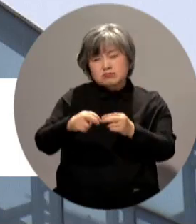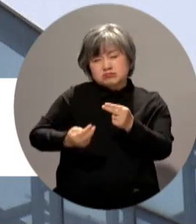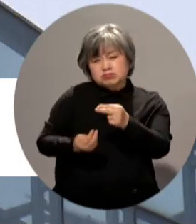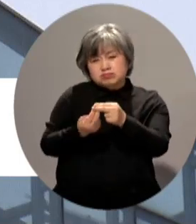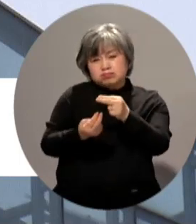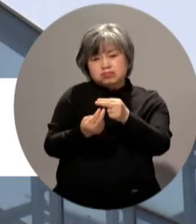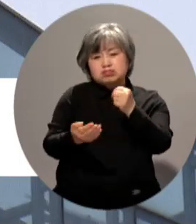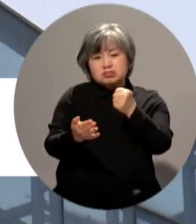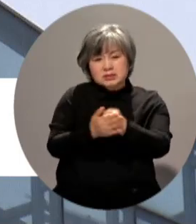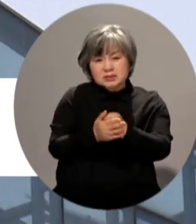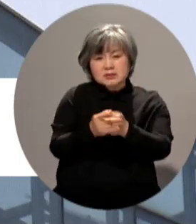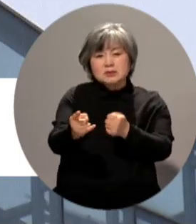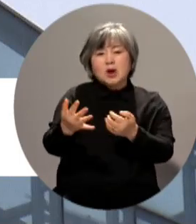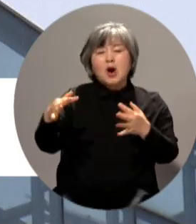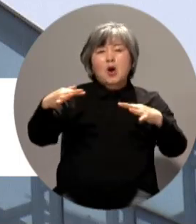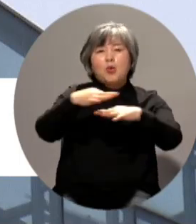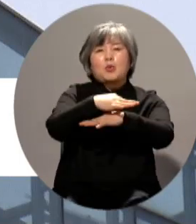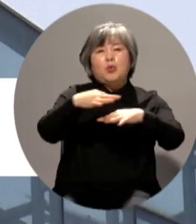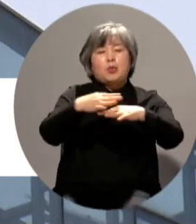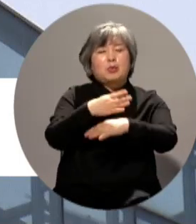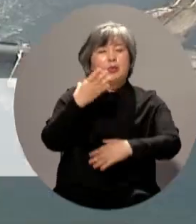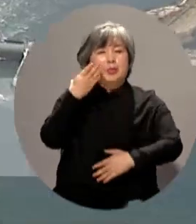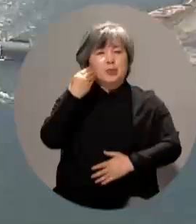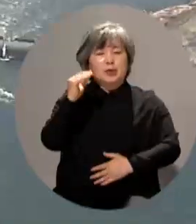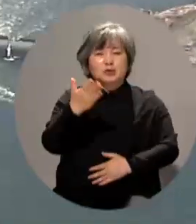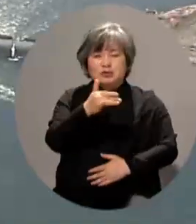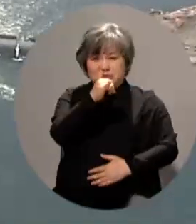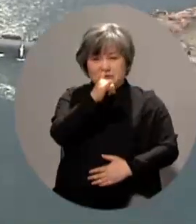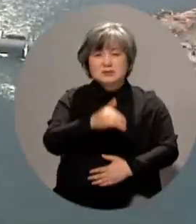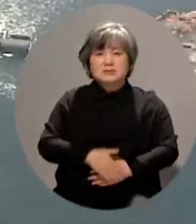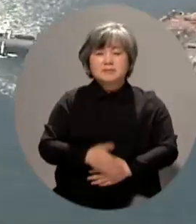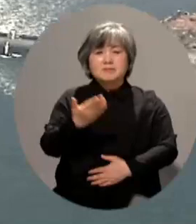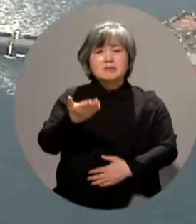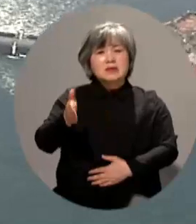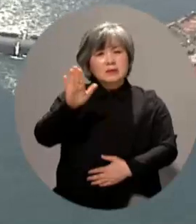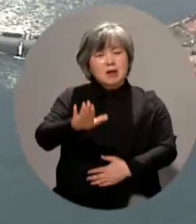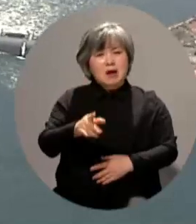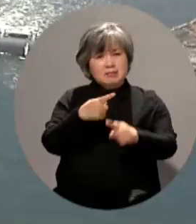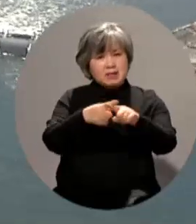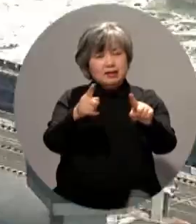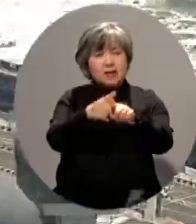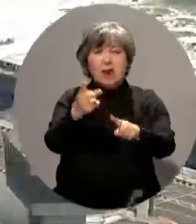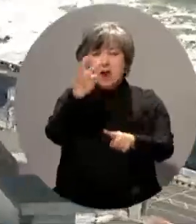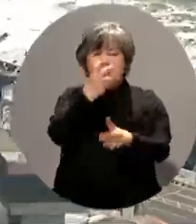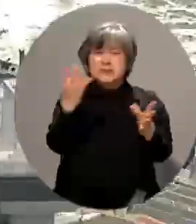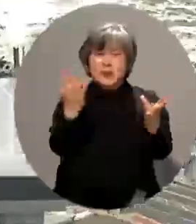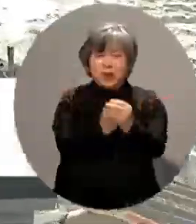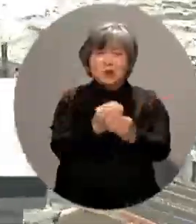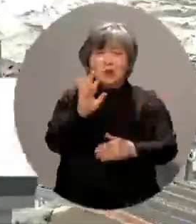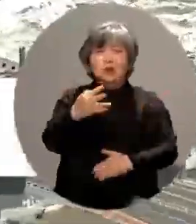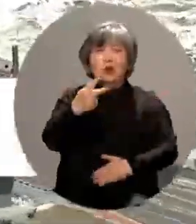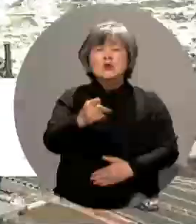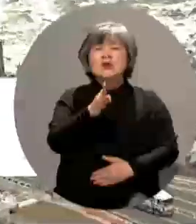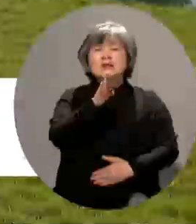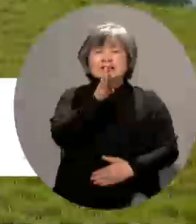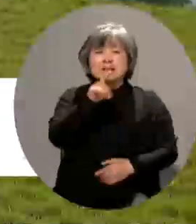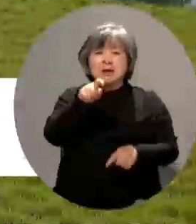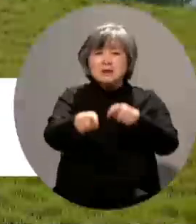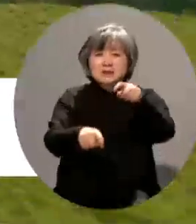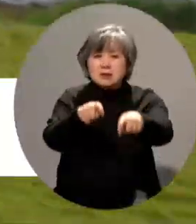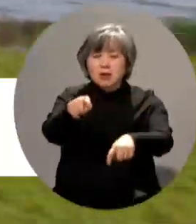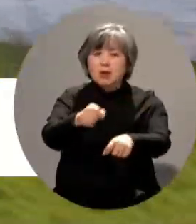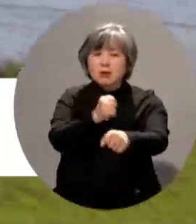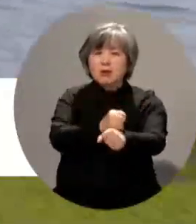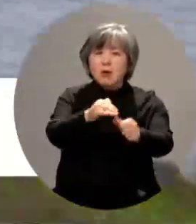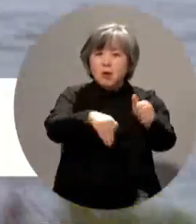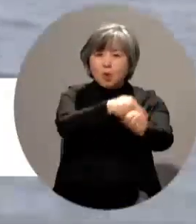고여있는 처충수도 이제 순환이 훨씬 더 잘 될 수도 있고요. 하지만 타당성 검토가 완료되더라도 실제 실행 여부는